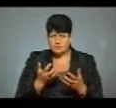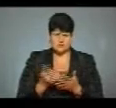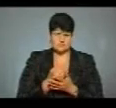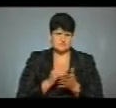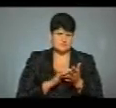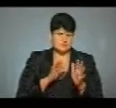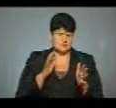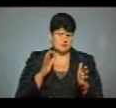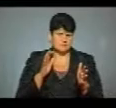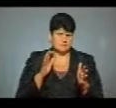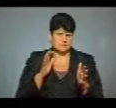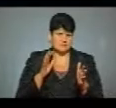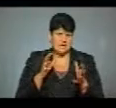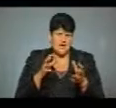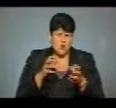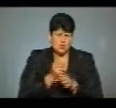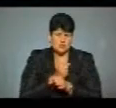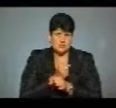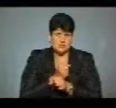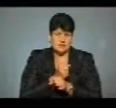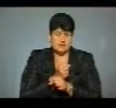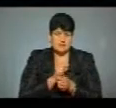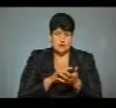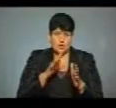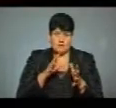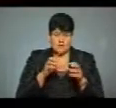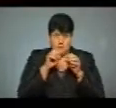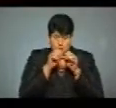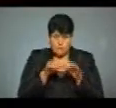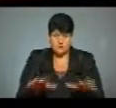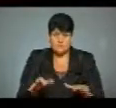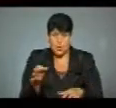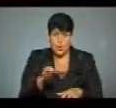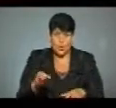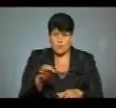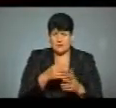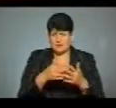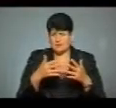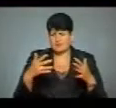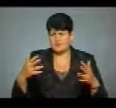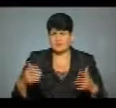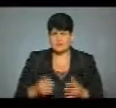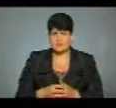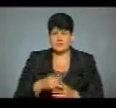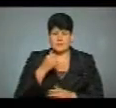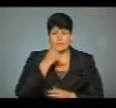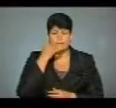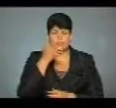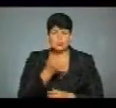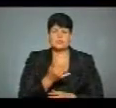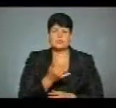стекляного, роздушив, коротше, стекляний предмет, і звідти посипалися копійки, монети всякі різні. Позвонили